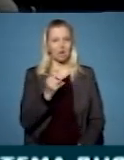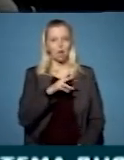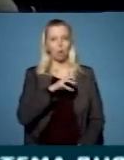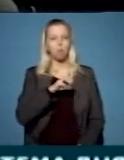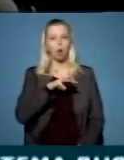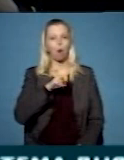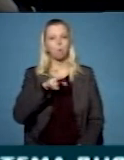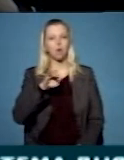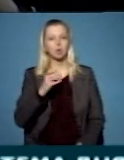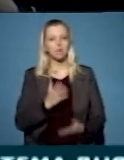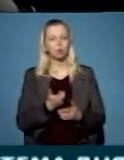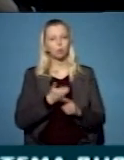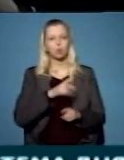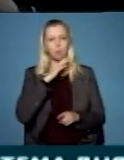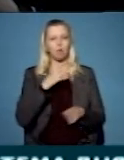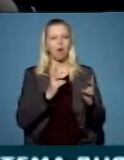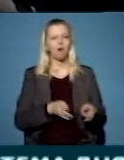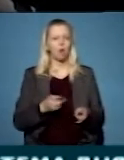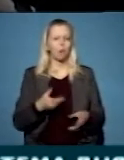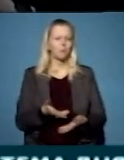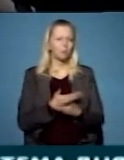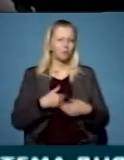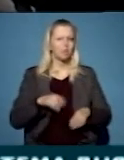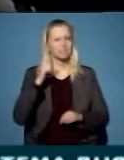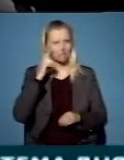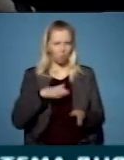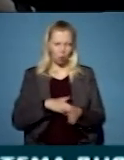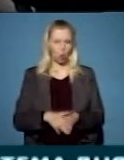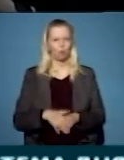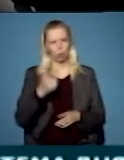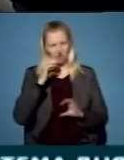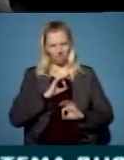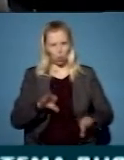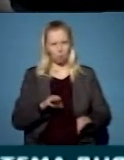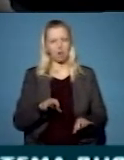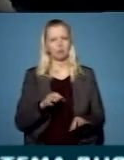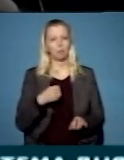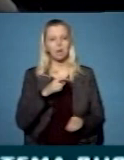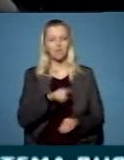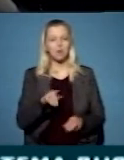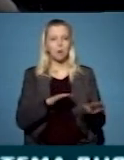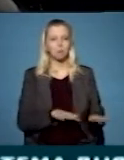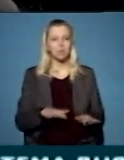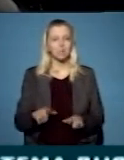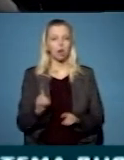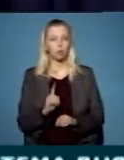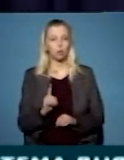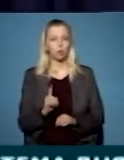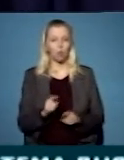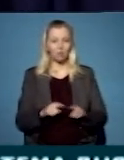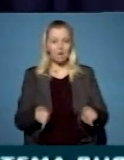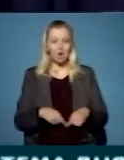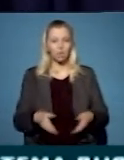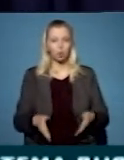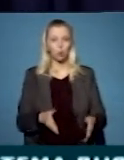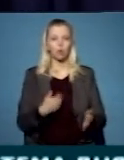дуже багато аварійних ділянок. Я вам скажу більше. Ми абсолютно володіємо повною інформацією. Ми в тих місцях, що ділянках доріг,